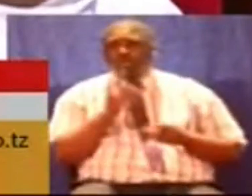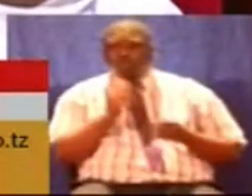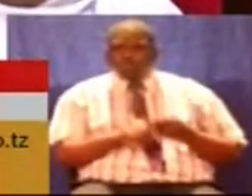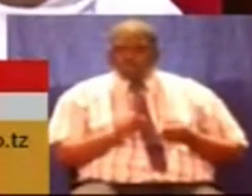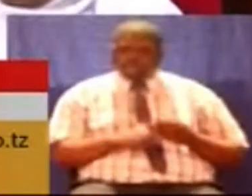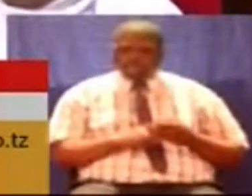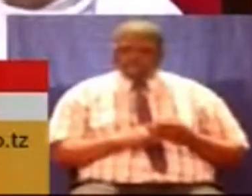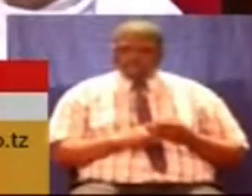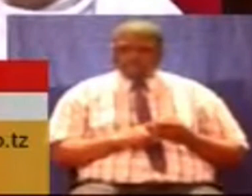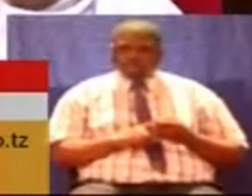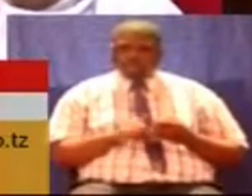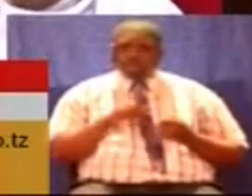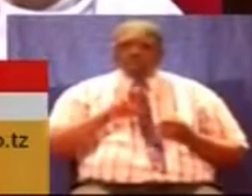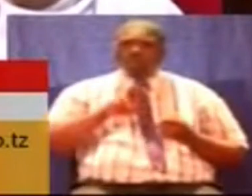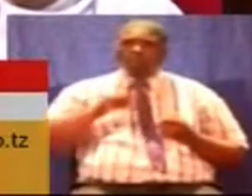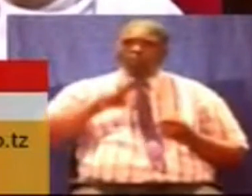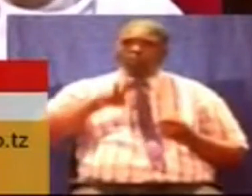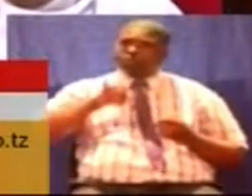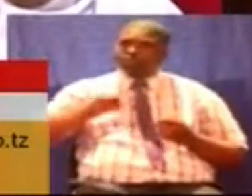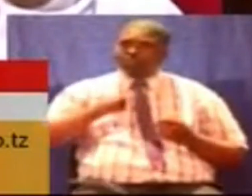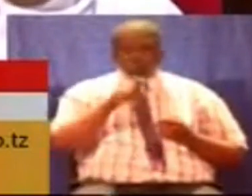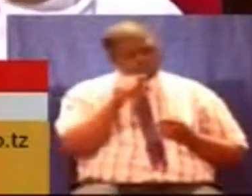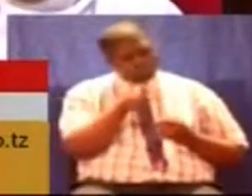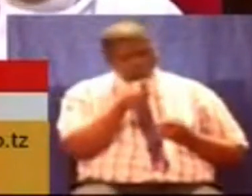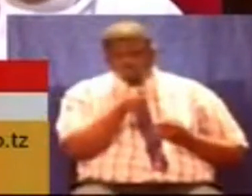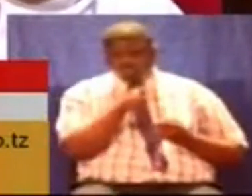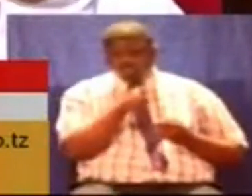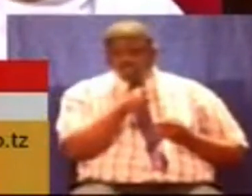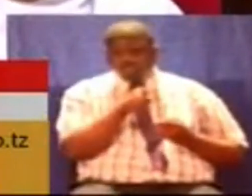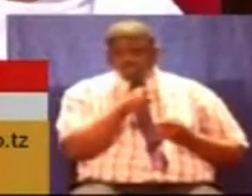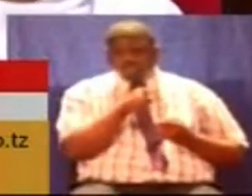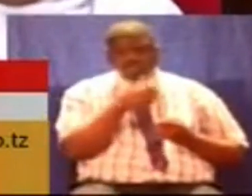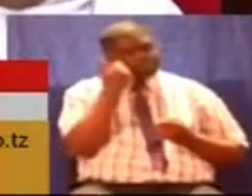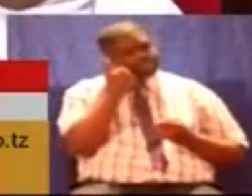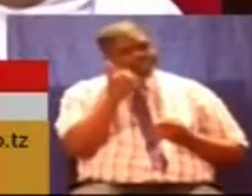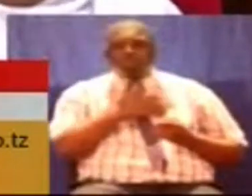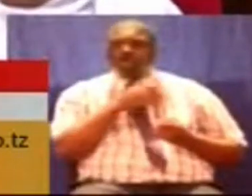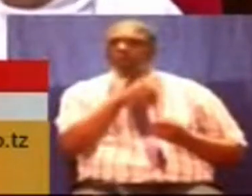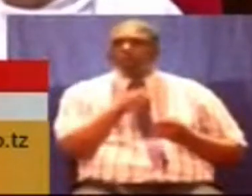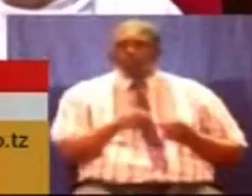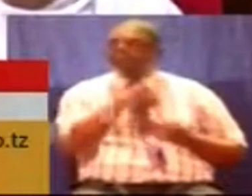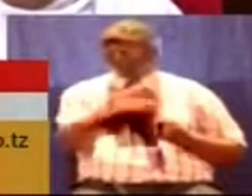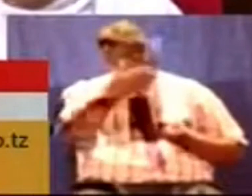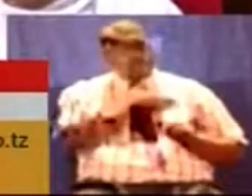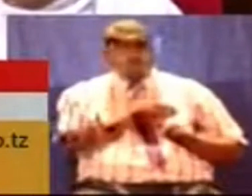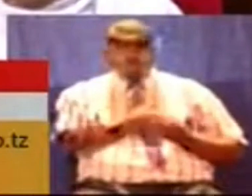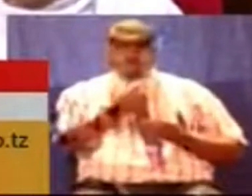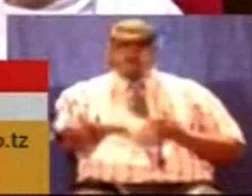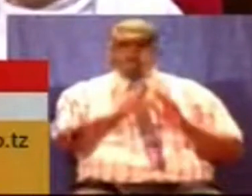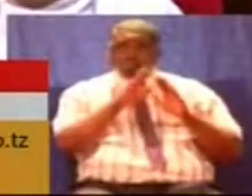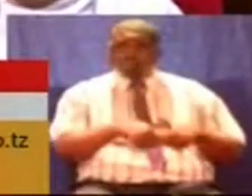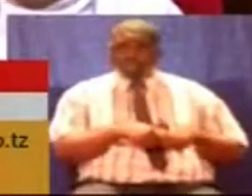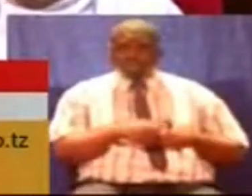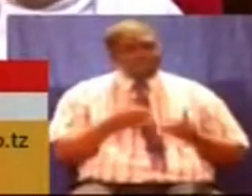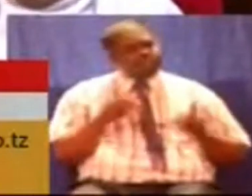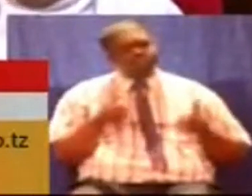kwanza William Lukuvi. Huyo William Lukuvi ni mtani wangu, lakini alihakikisha katika bunge hili